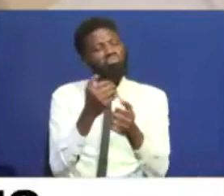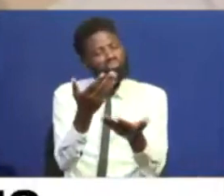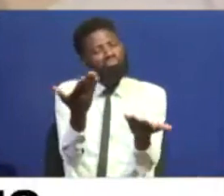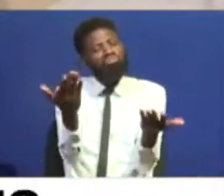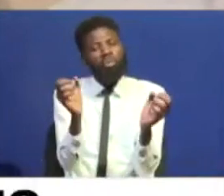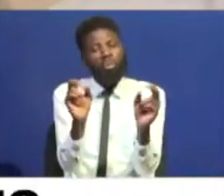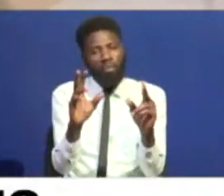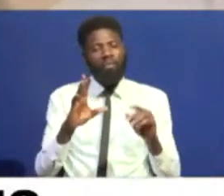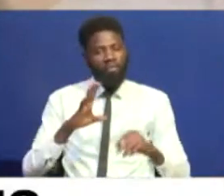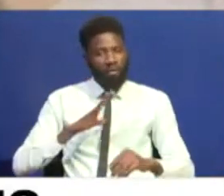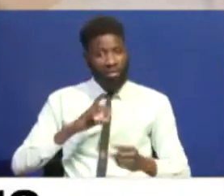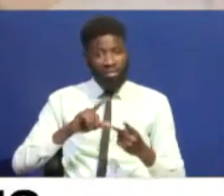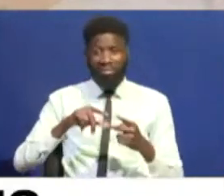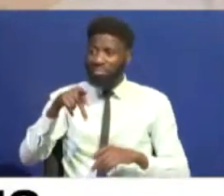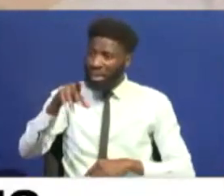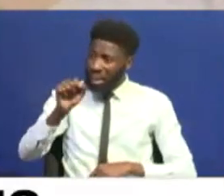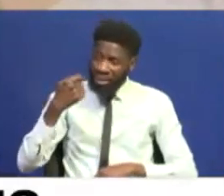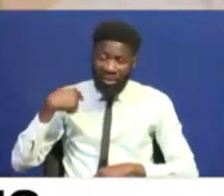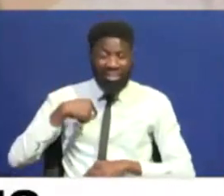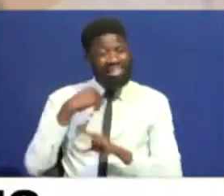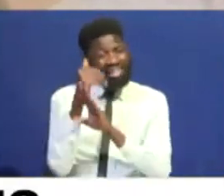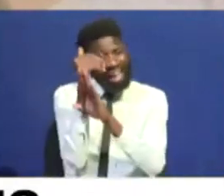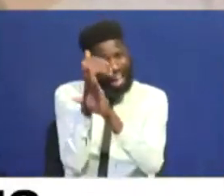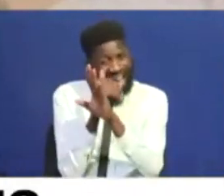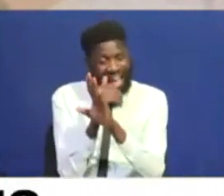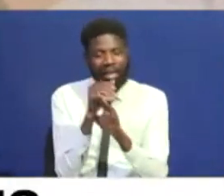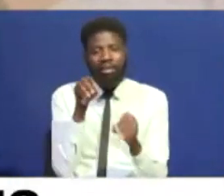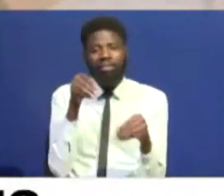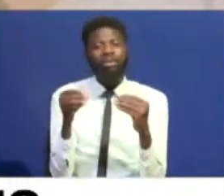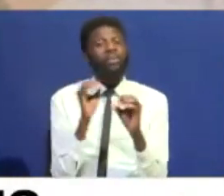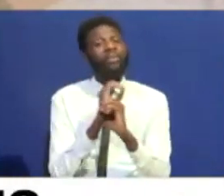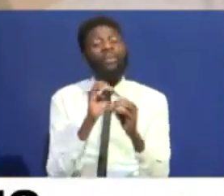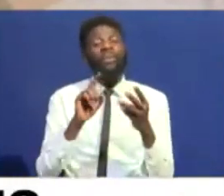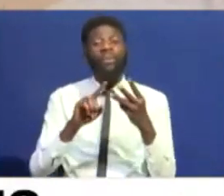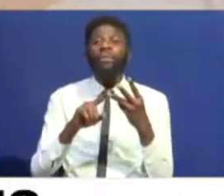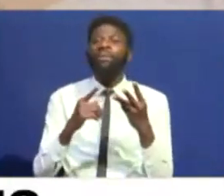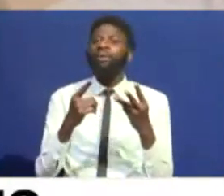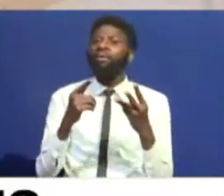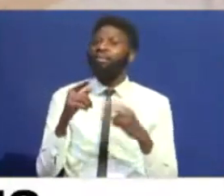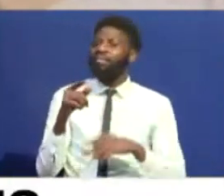PSS. Hatujapata hata moja. Umepeana parastato. Hatujapata hata moja.